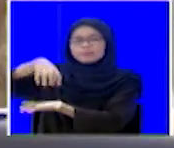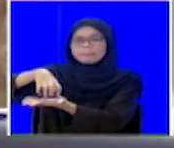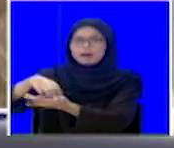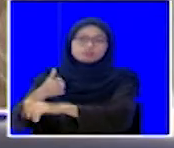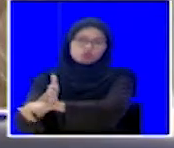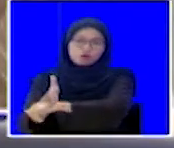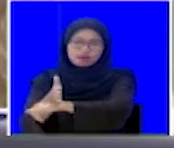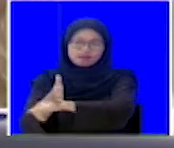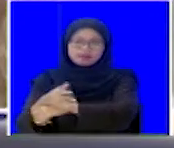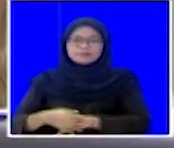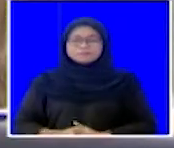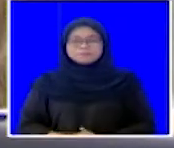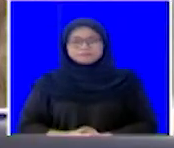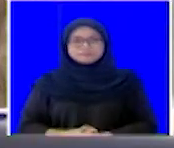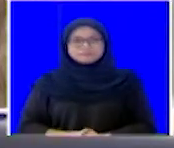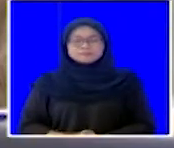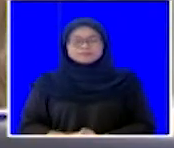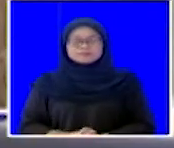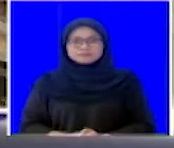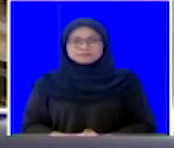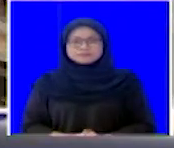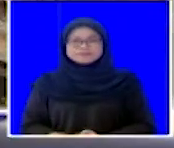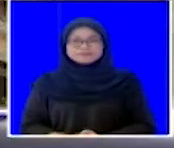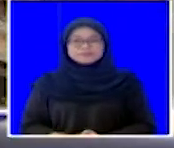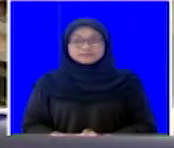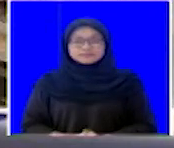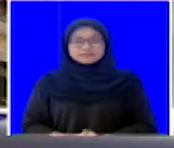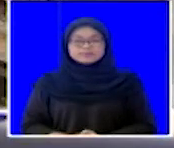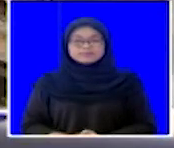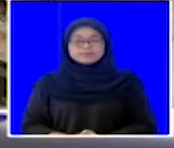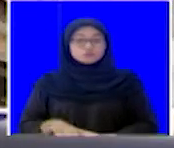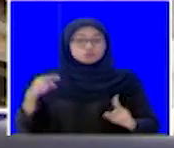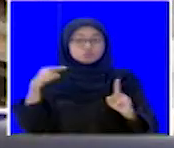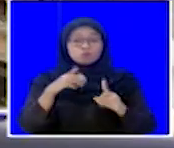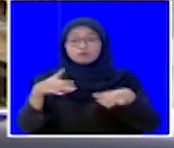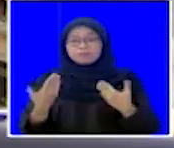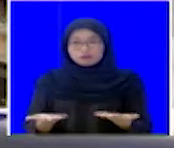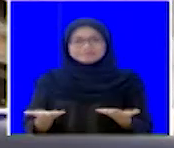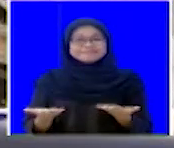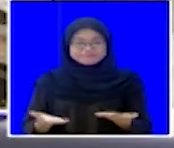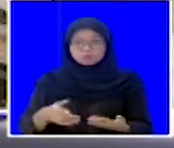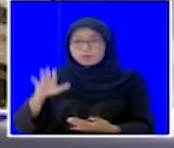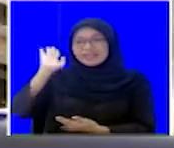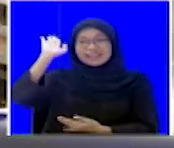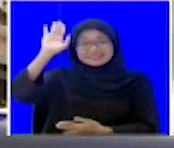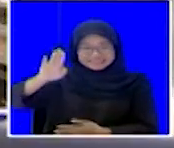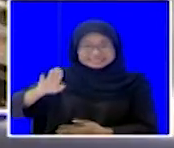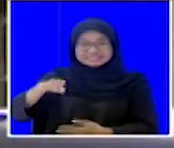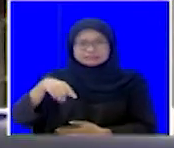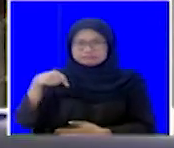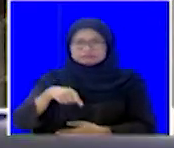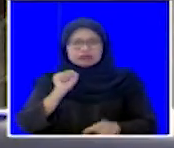kepentingan penyembelihan secara profesional. Ini semata untuk kepentingan melakukan efektivitas dan